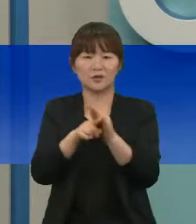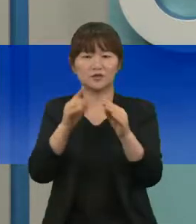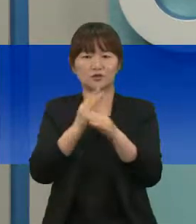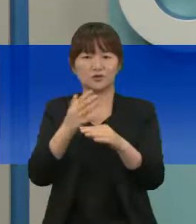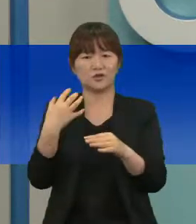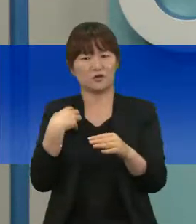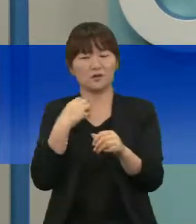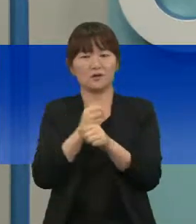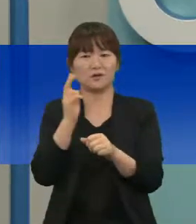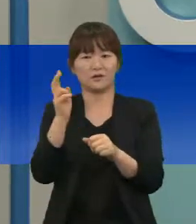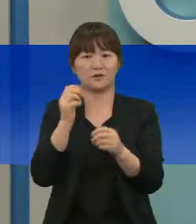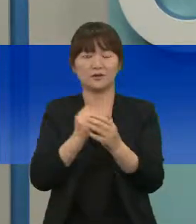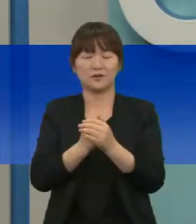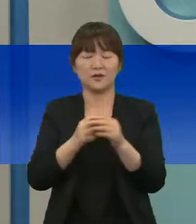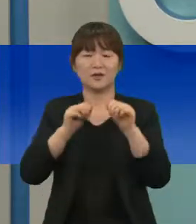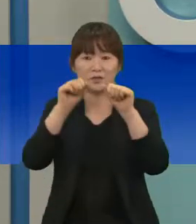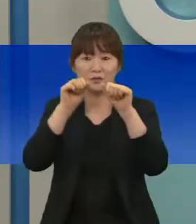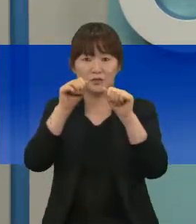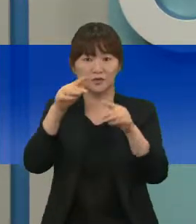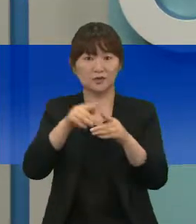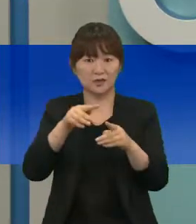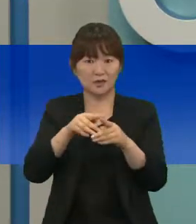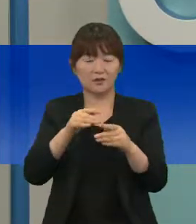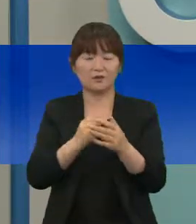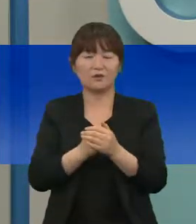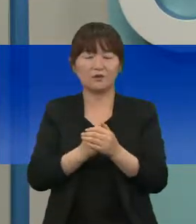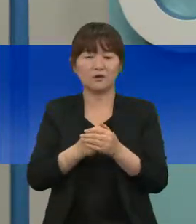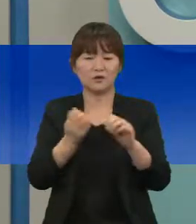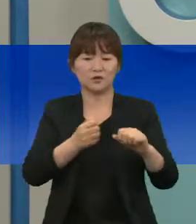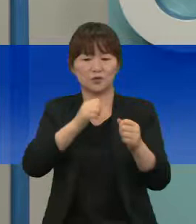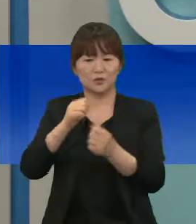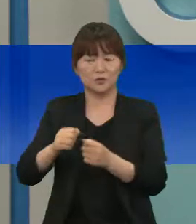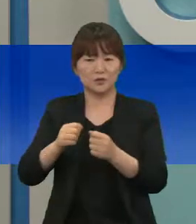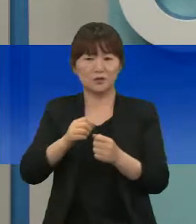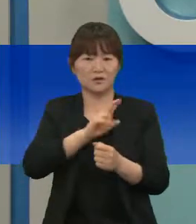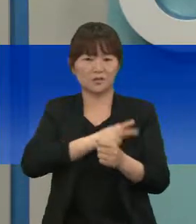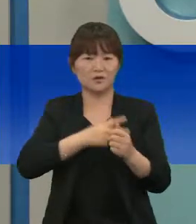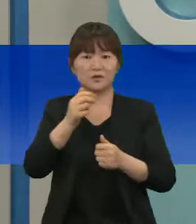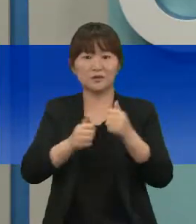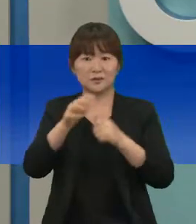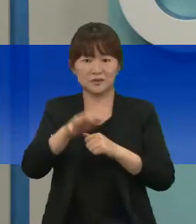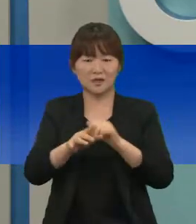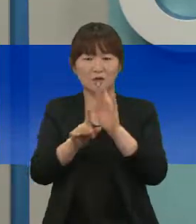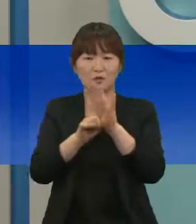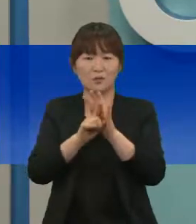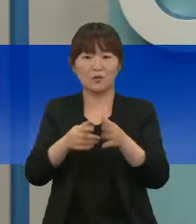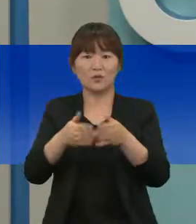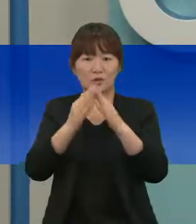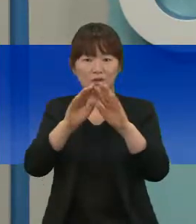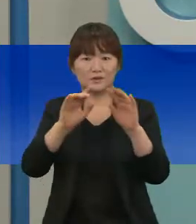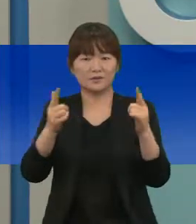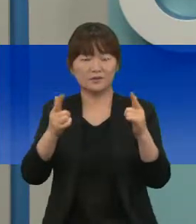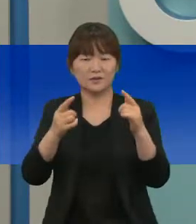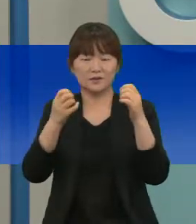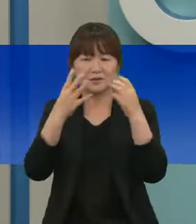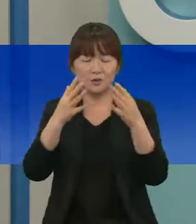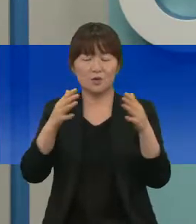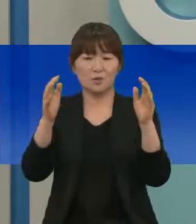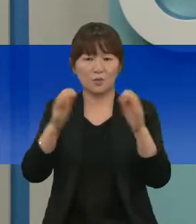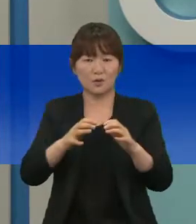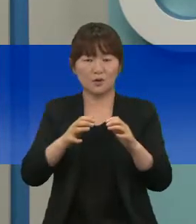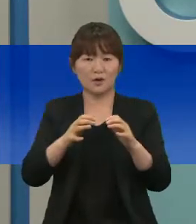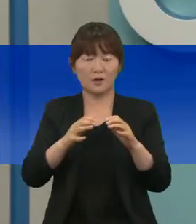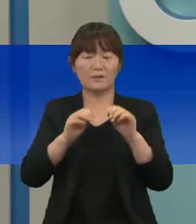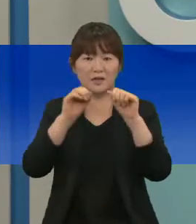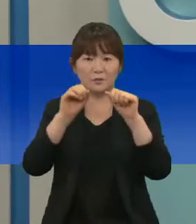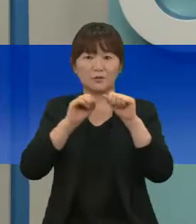텐데요. 수상 스포츠센터와 보행교, 조정 면허 시험장, 홍보관 등이 들어선 새로운 복합 레포츠 문화